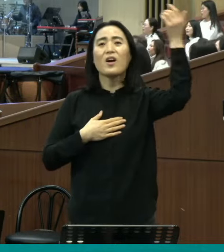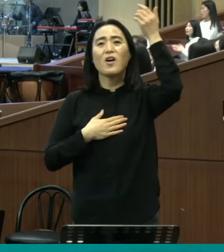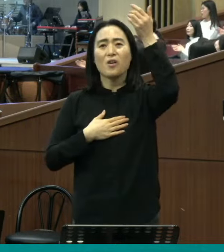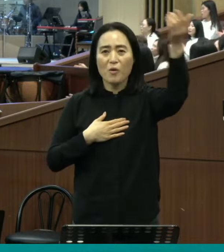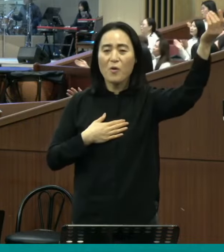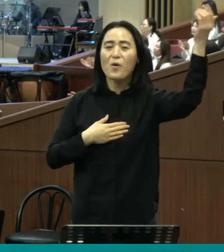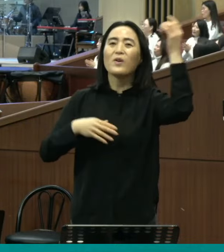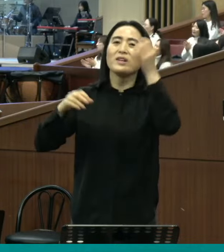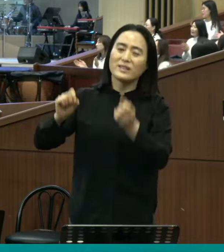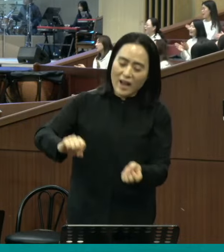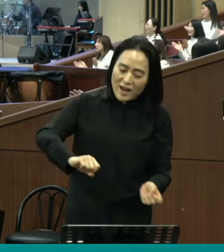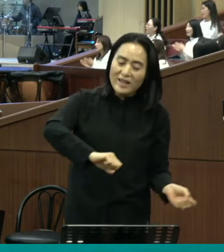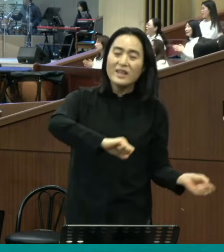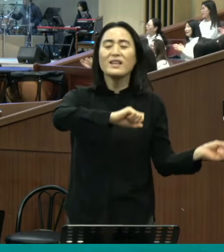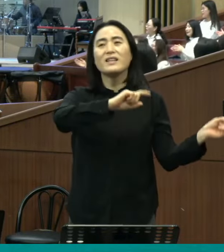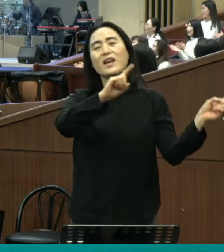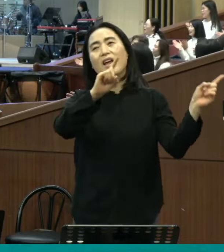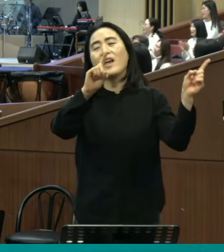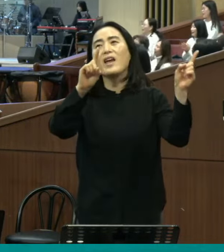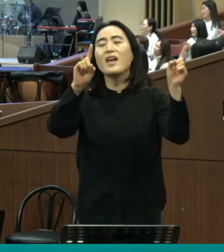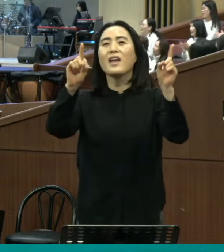영혼 살리네.